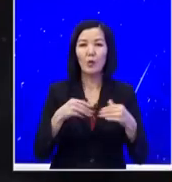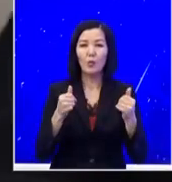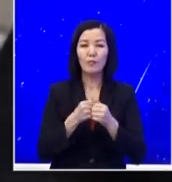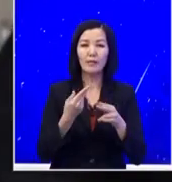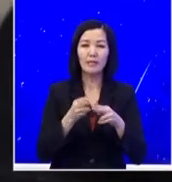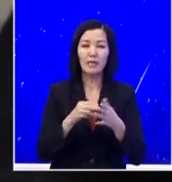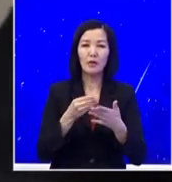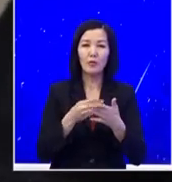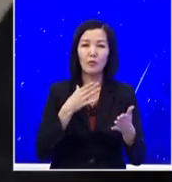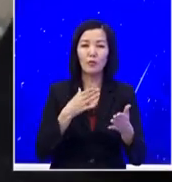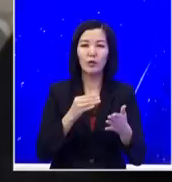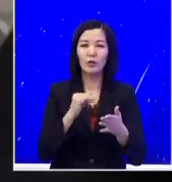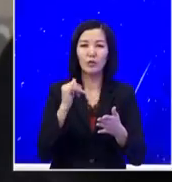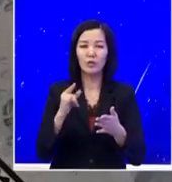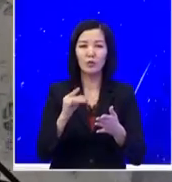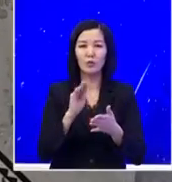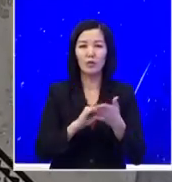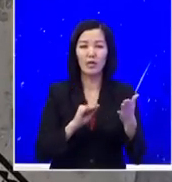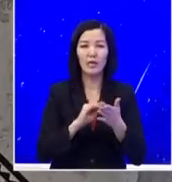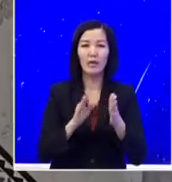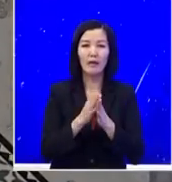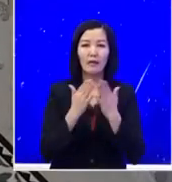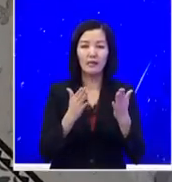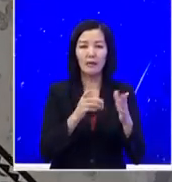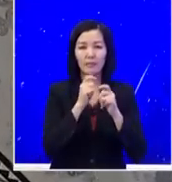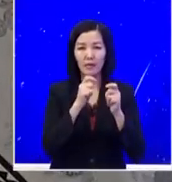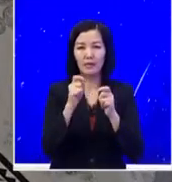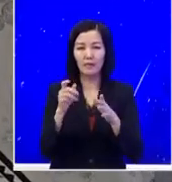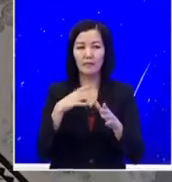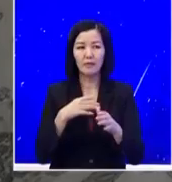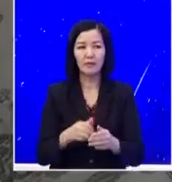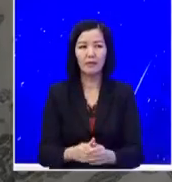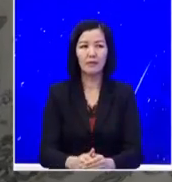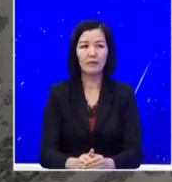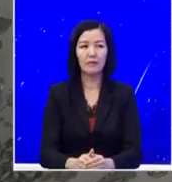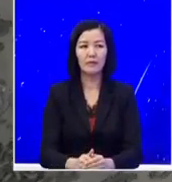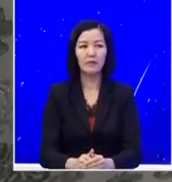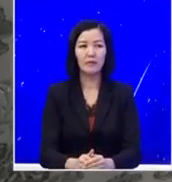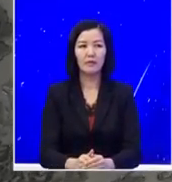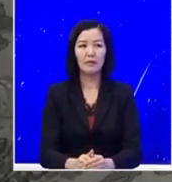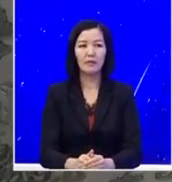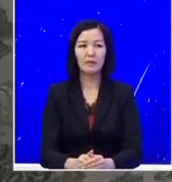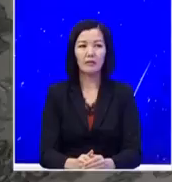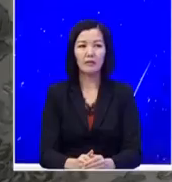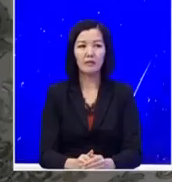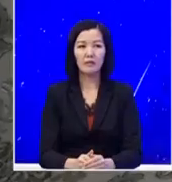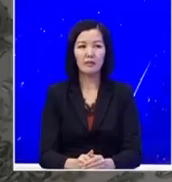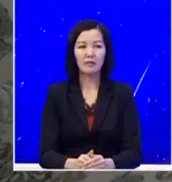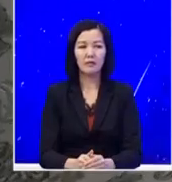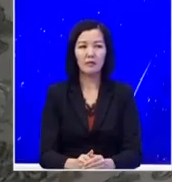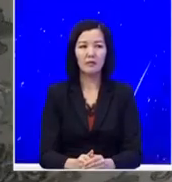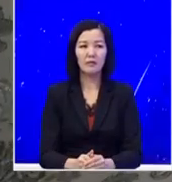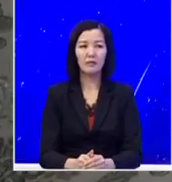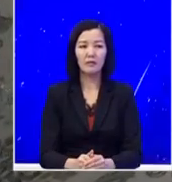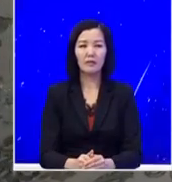ең құнды сыйлық Жетісу жайлы жазылған кітаптарды табыс етті. Тоздай, сіздерге